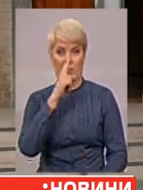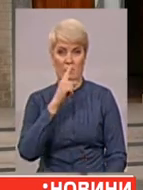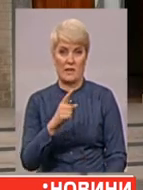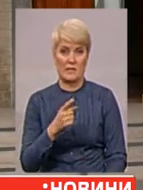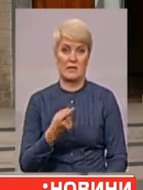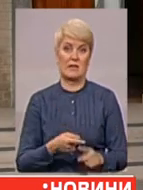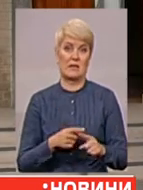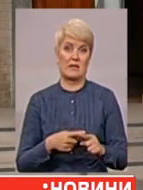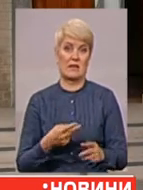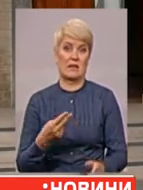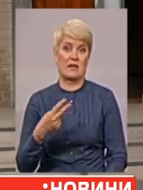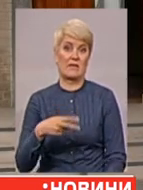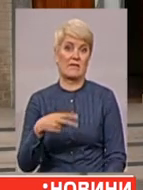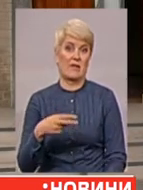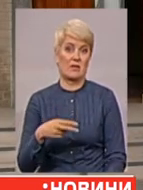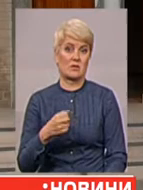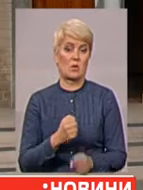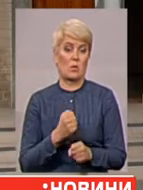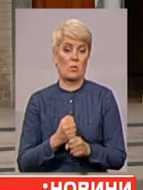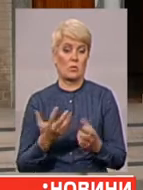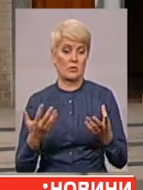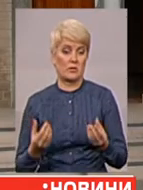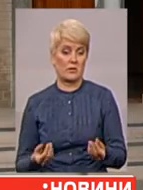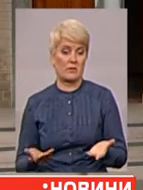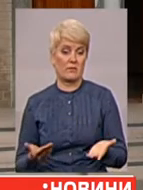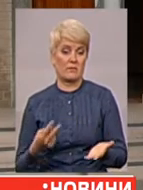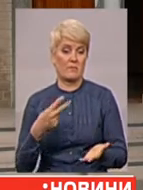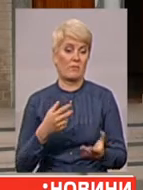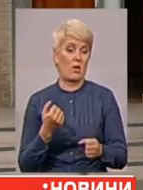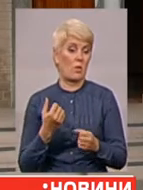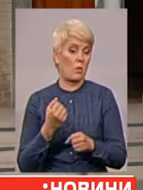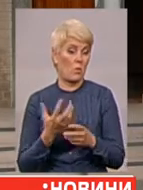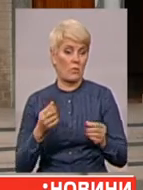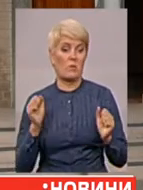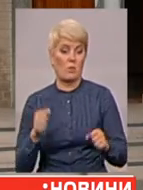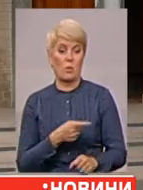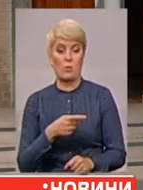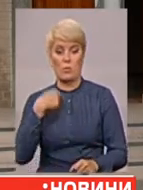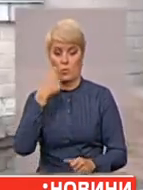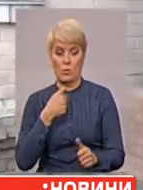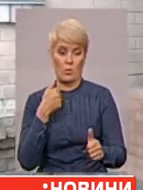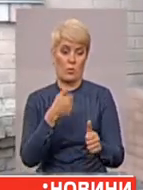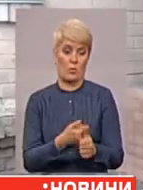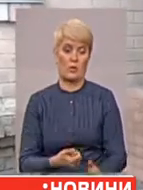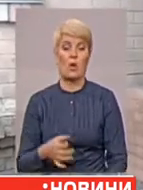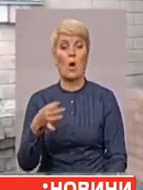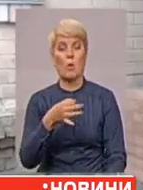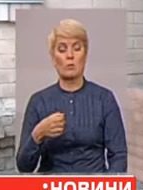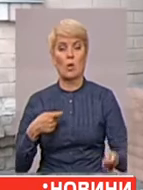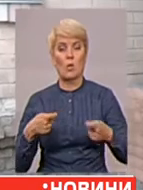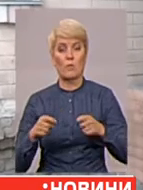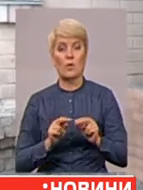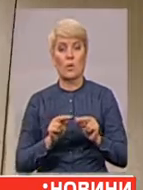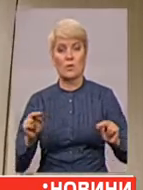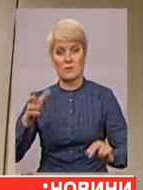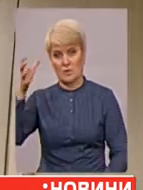суботу-неділю, це десь, грубо кажучи, 20 робочих днів. То 20 робочих днів, я думаю, можна протягом року догнати. В обласному управлінні